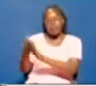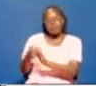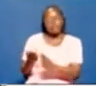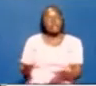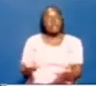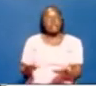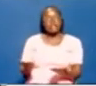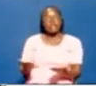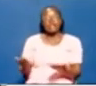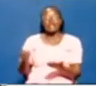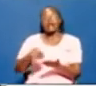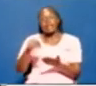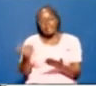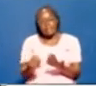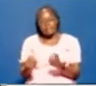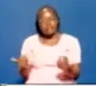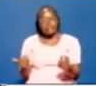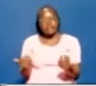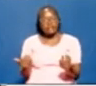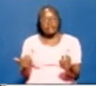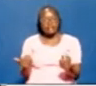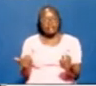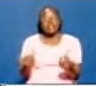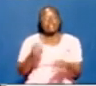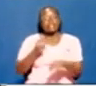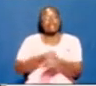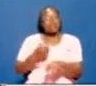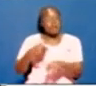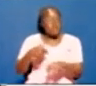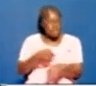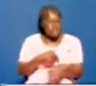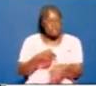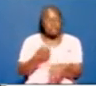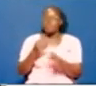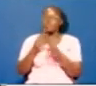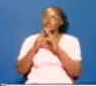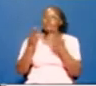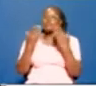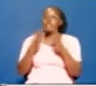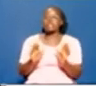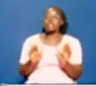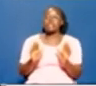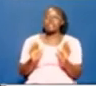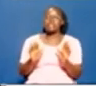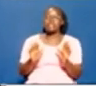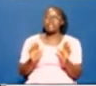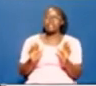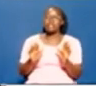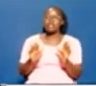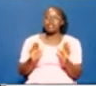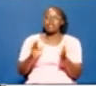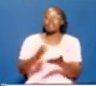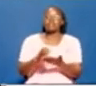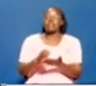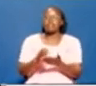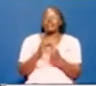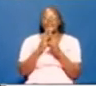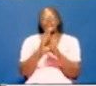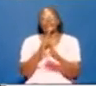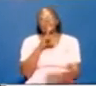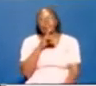another thing ni wakati tumeripoti kwamba pikipiki imepotea to these people kwa credit, hawa respond.